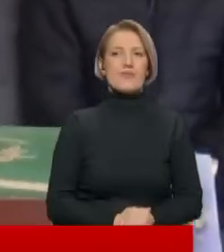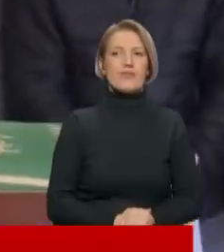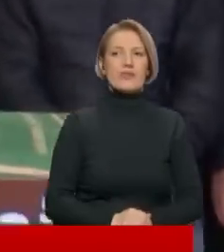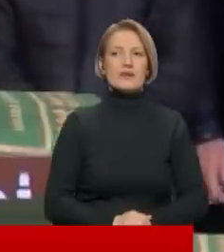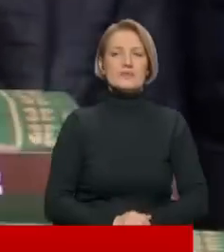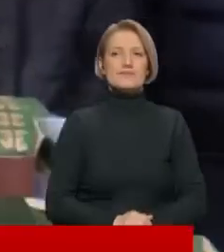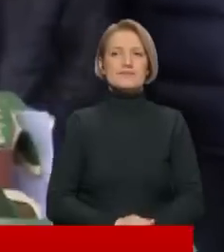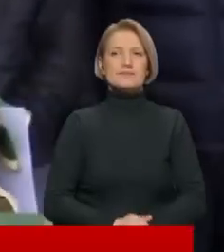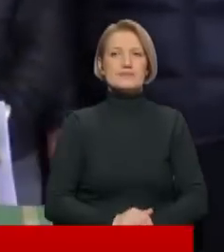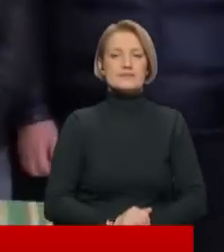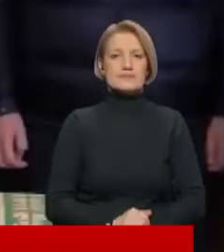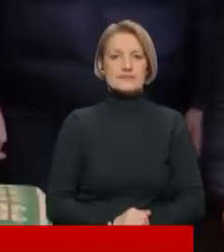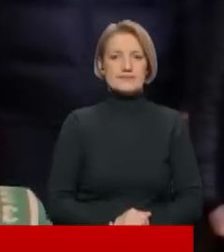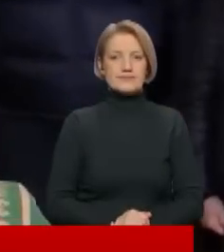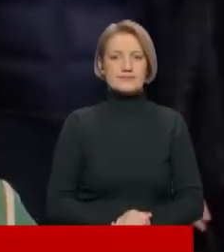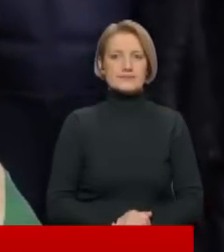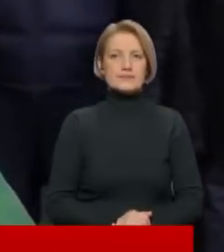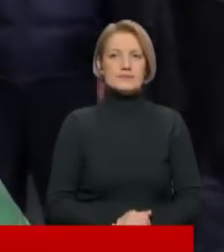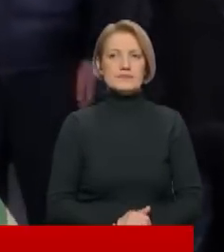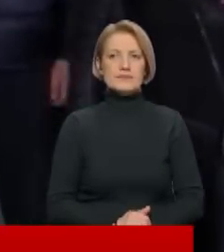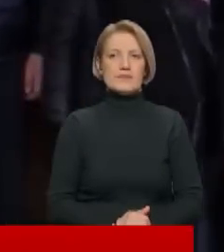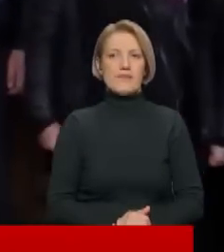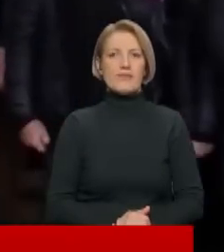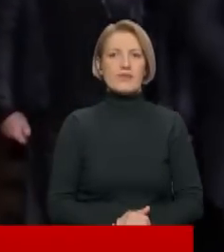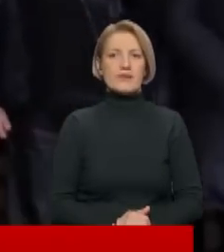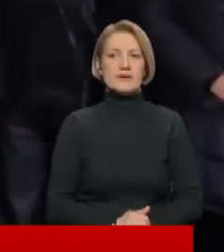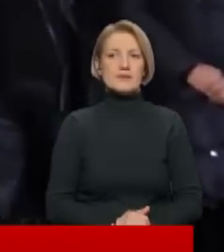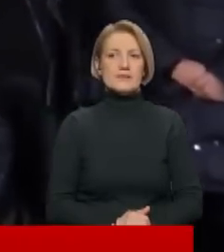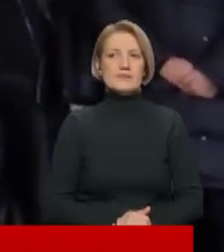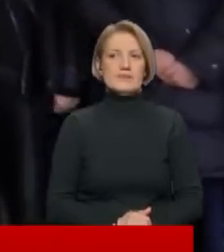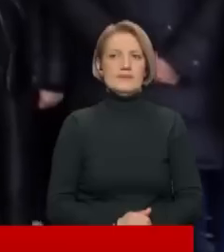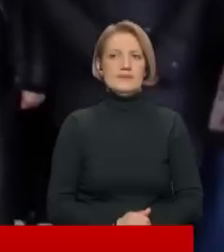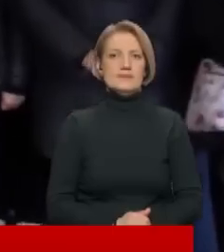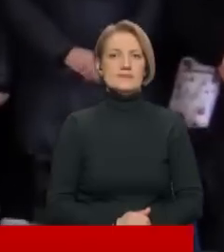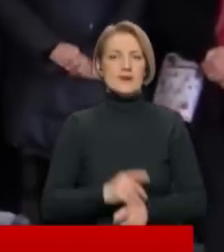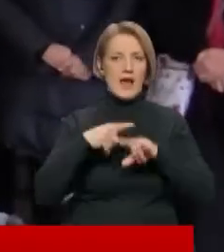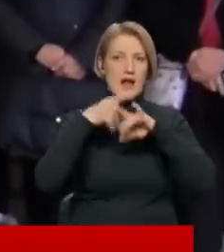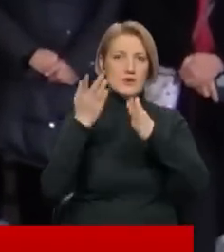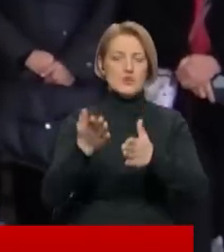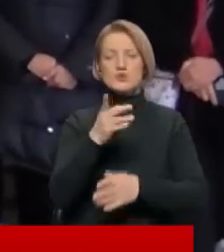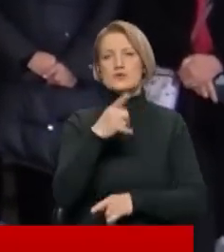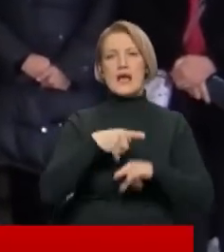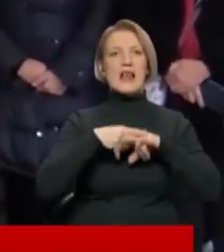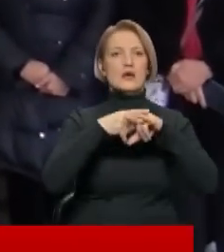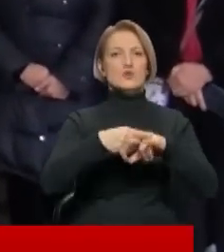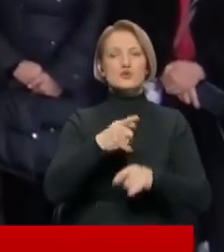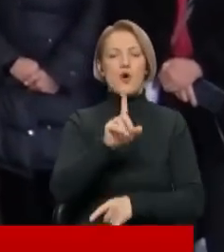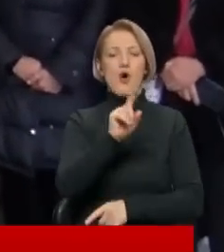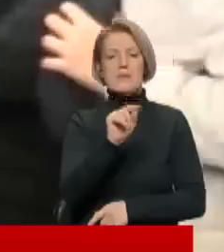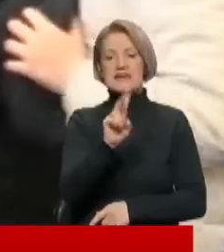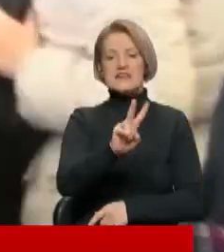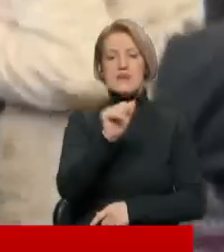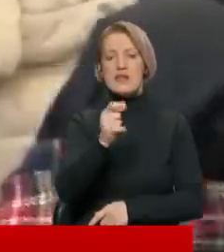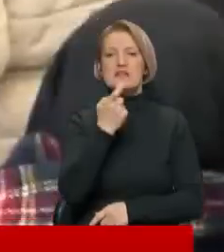ahiret eden haklandı helal eder misiniz helal eder misiniz yaşları 11 ile 26 arasında